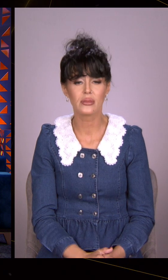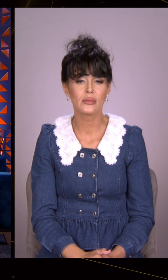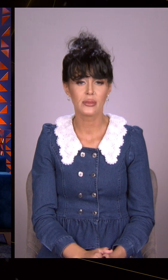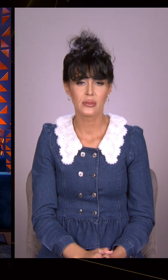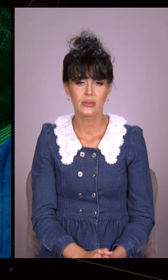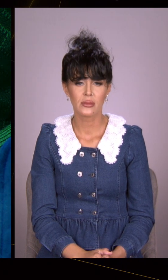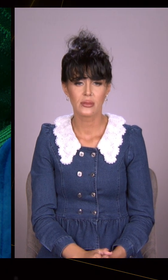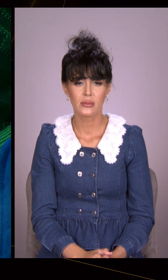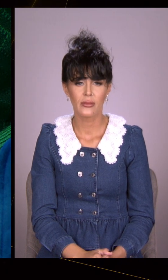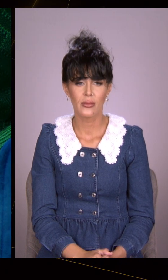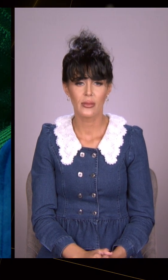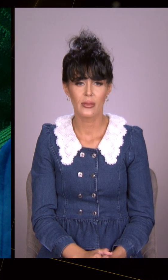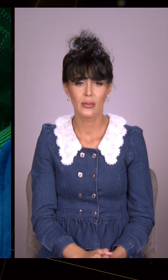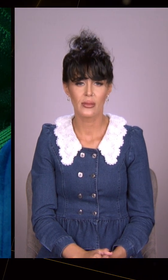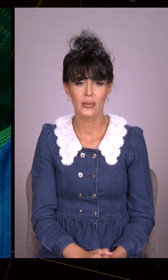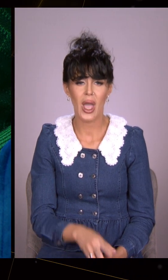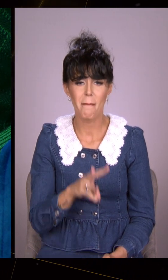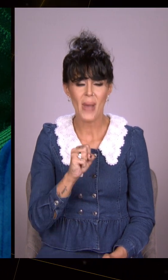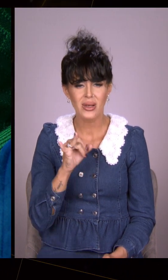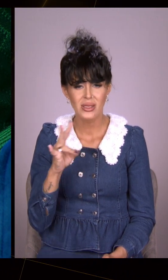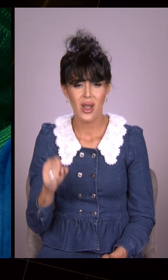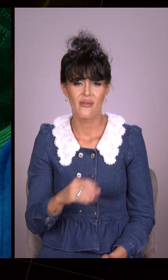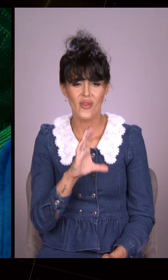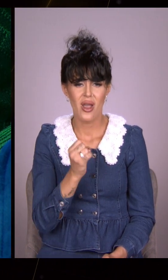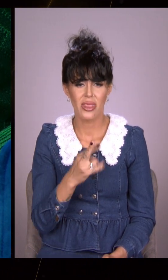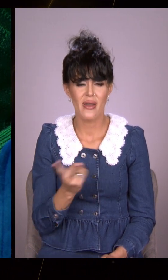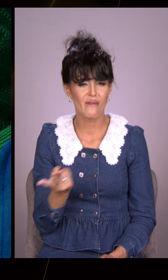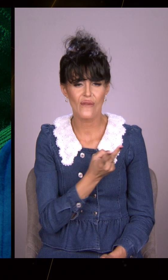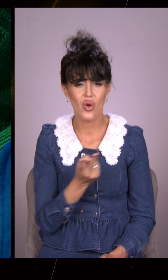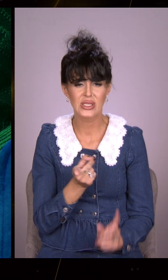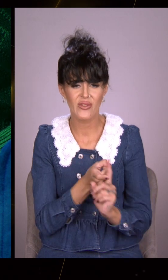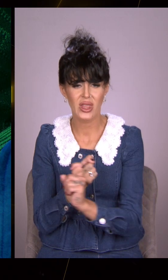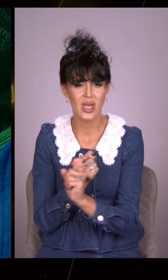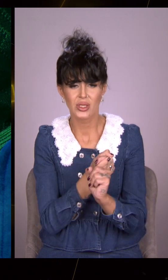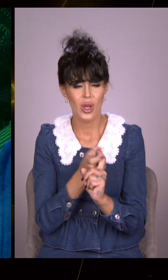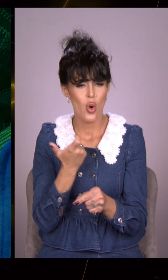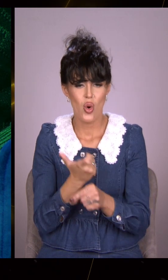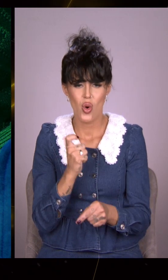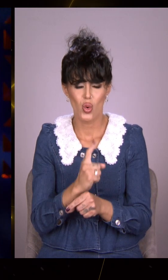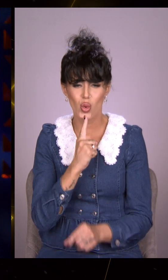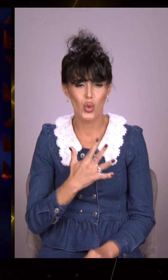Це Марина і Ваня. Любили один одного, в них зв'язок був великий.